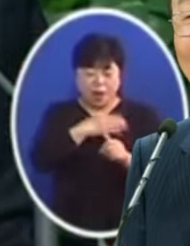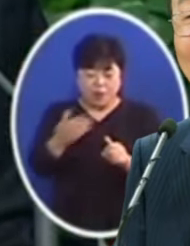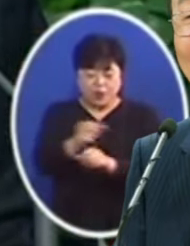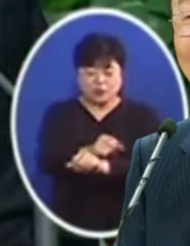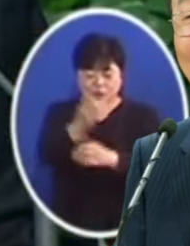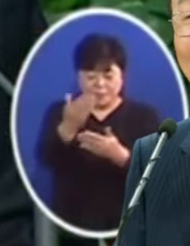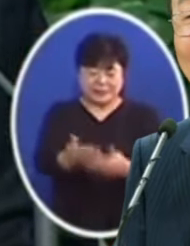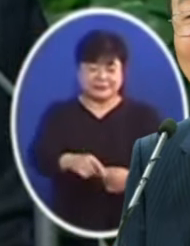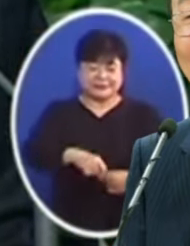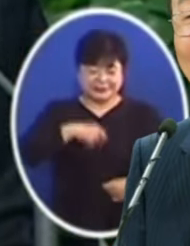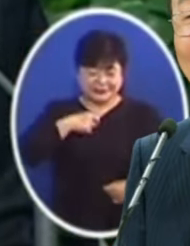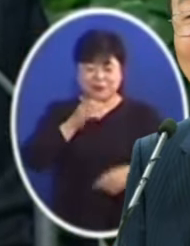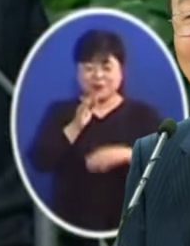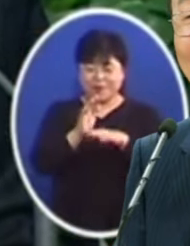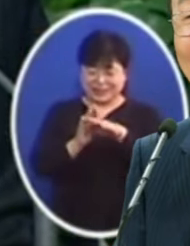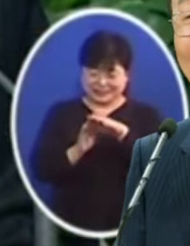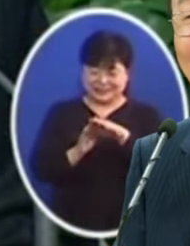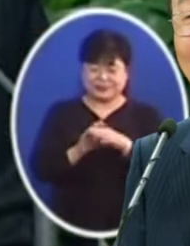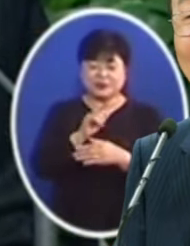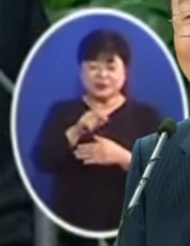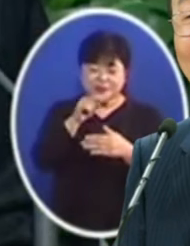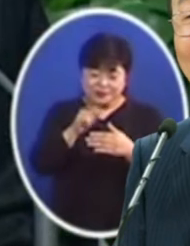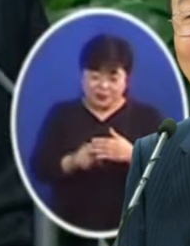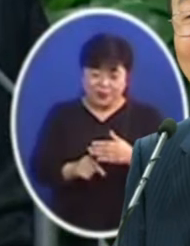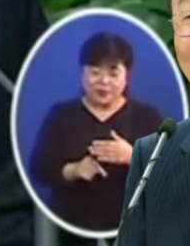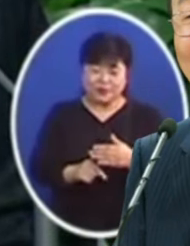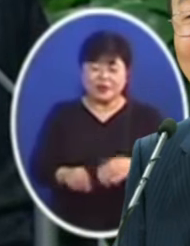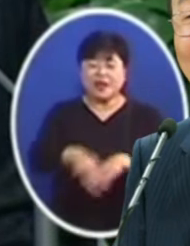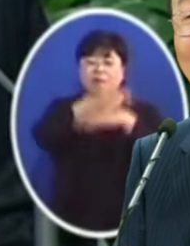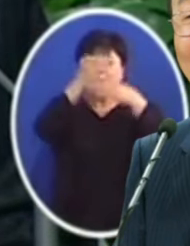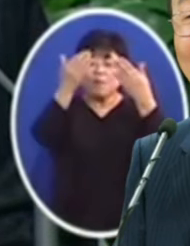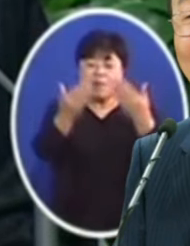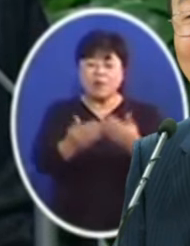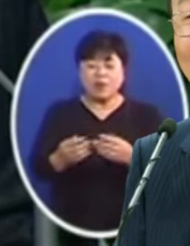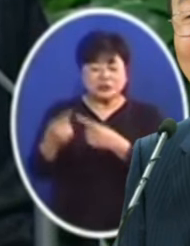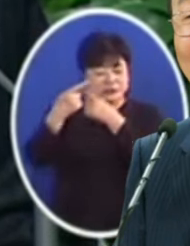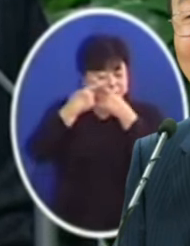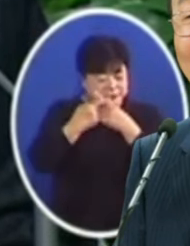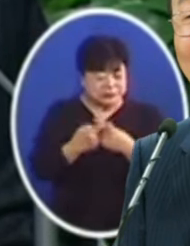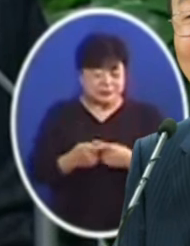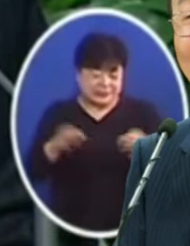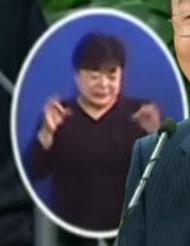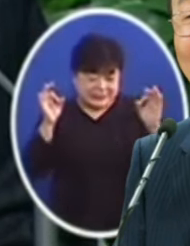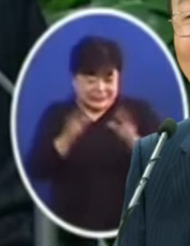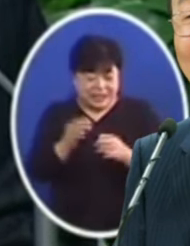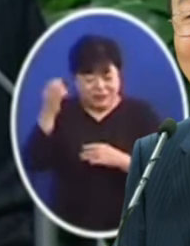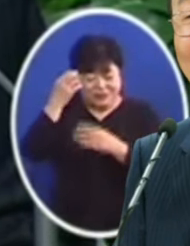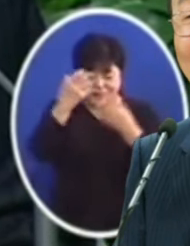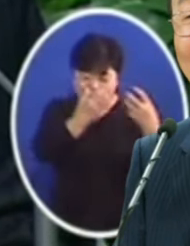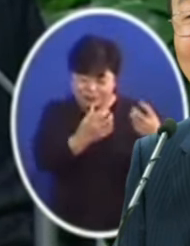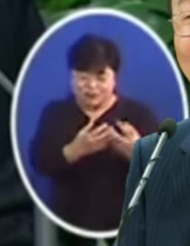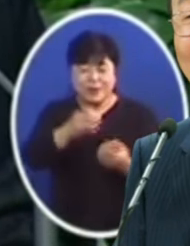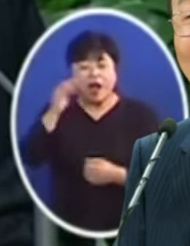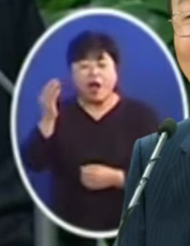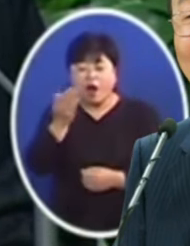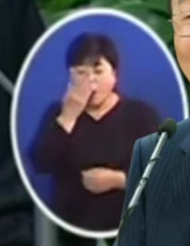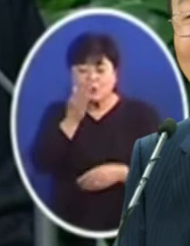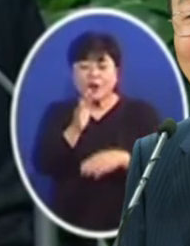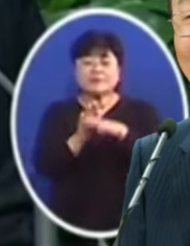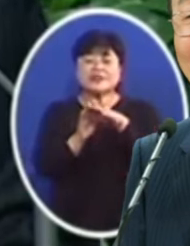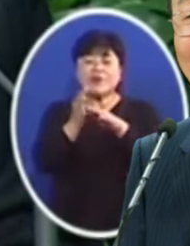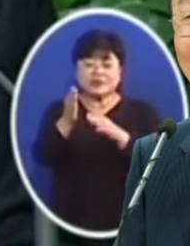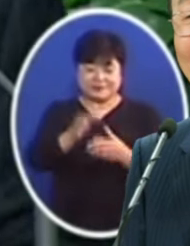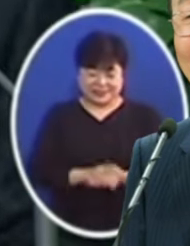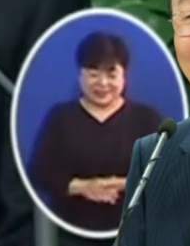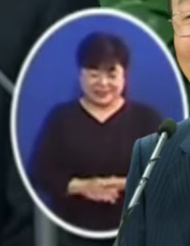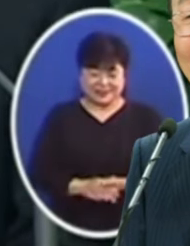의로움이 가득해지는 것입니다. 우리 속에 모든 우리의 허물이 사해지고 성령 충만 거룩함이 채워지게 되는